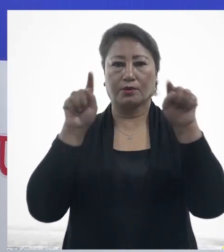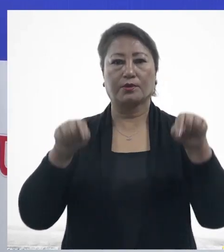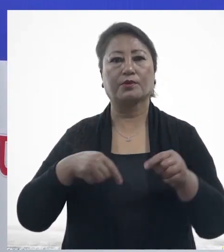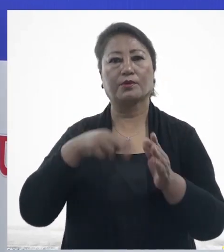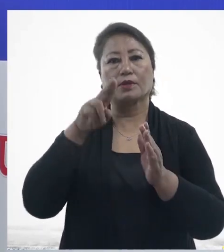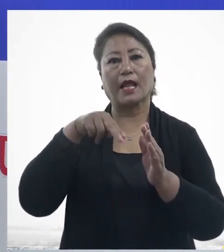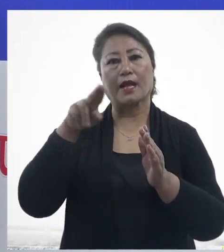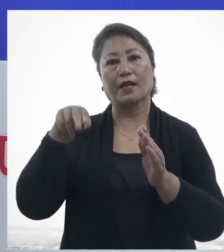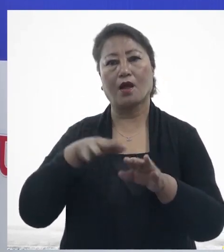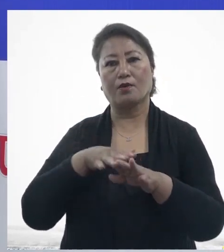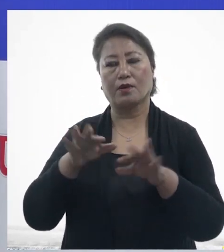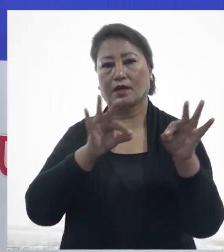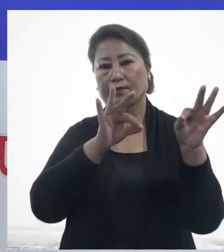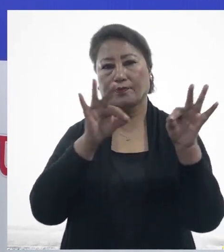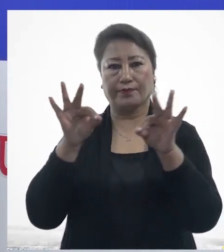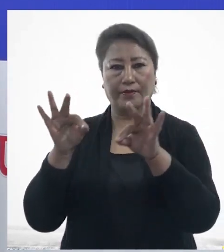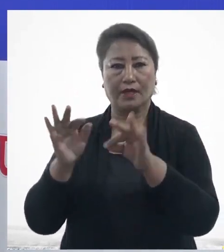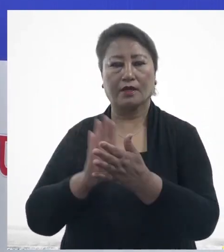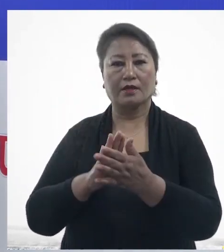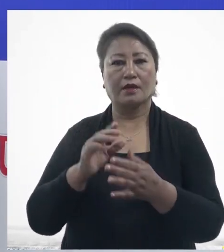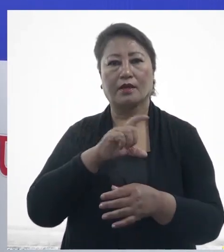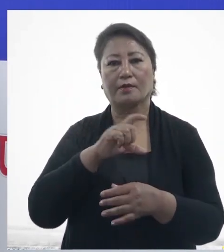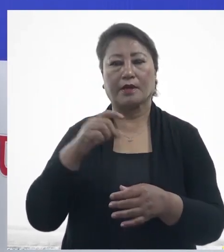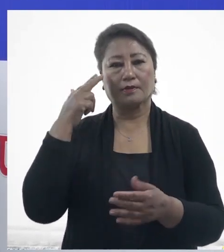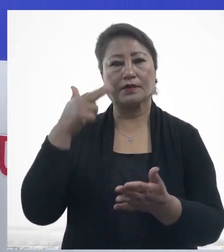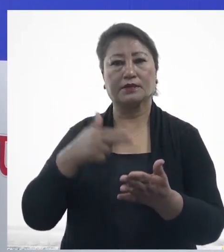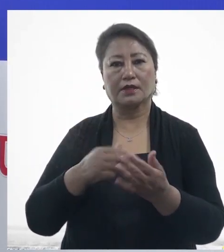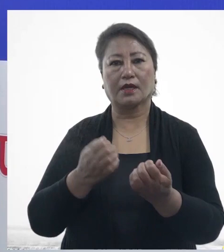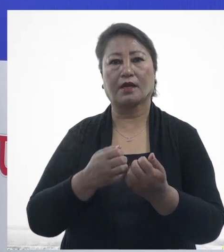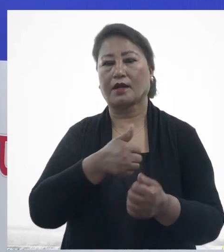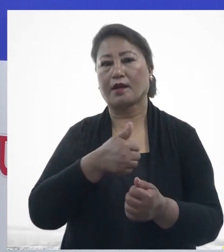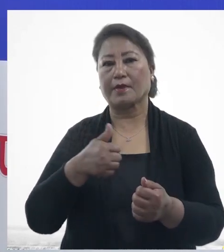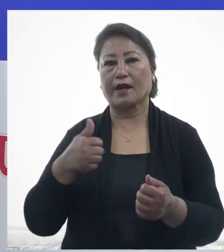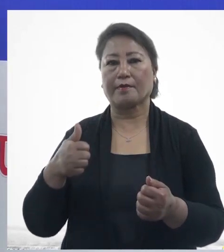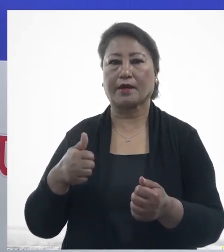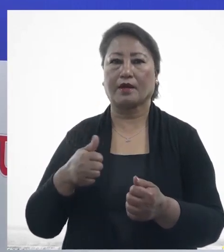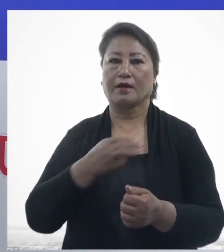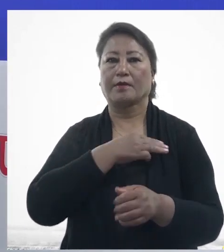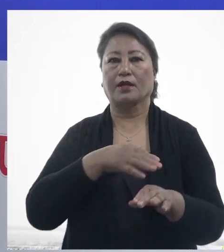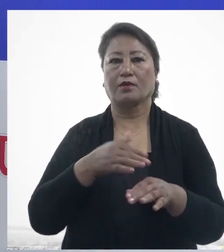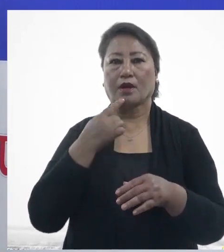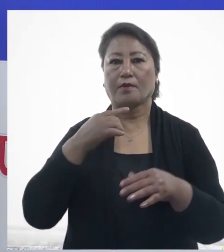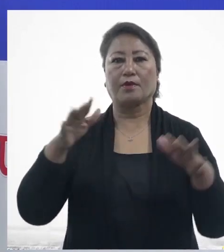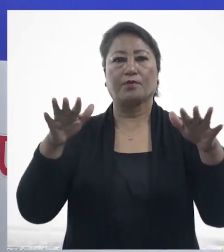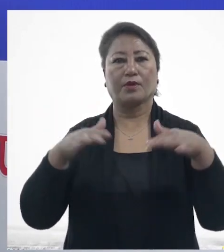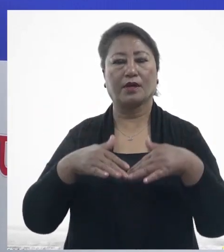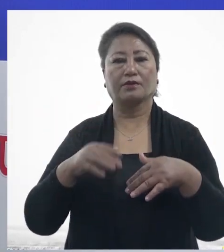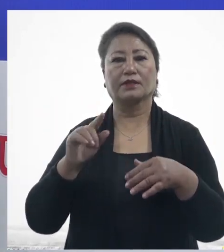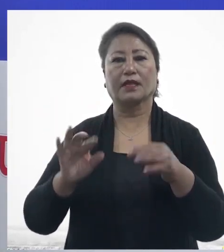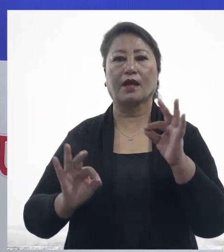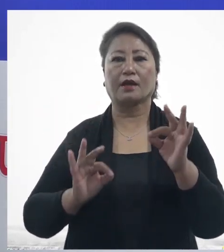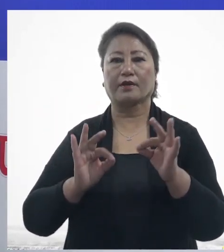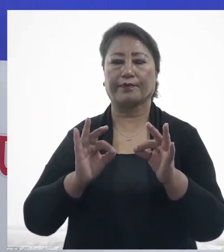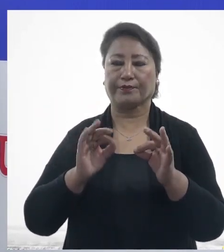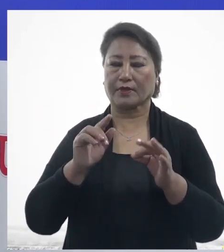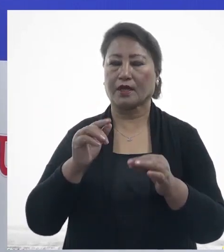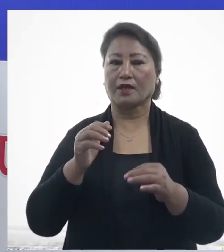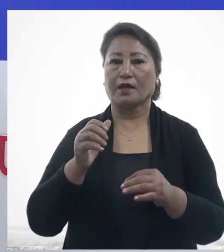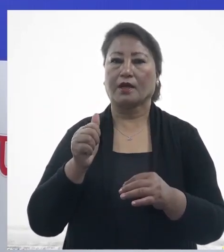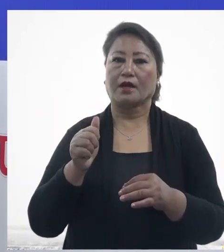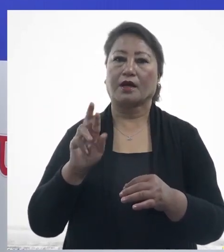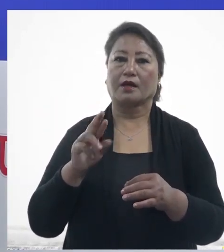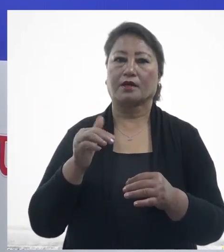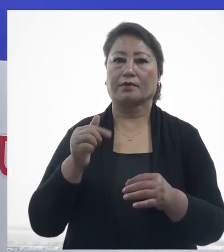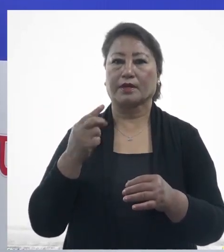चाहिँ नेपालमा हामीसँग भयो हामीले हाम्रो चिन्जना भएको त हामीले बोलाउन सक्ने राम्रो राम्रो आर्टिस्टहरूलाई चाहिँ हामी बोलाउँछौँ. अनि आर्टिस्ट मात्रै होइन तपाईँको सम्पूर्ण समाजका विभिन्न